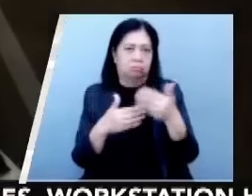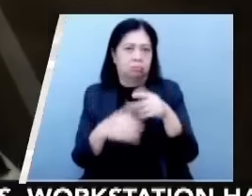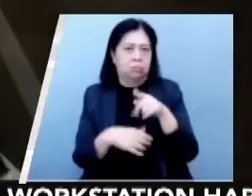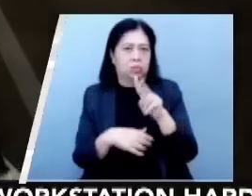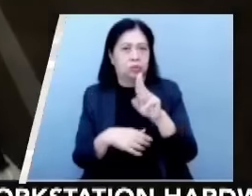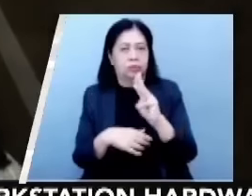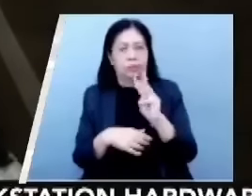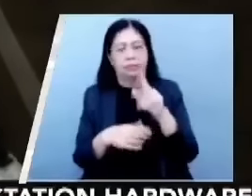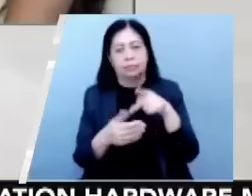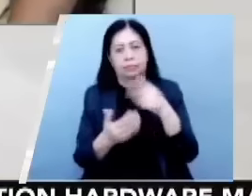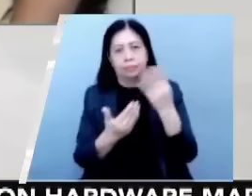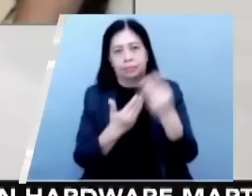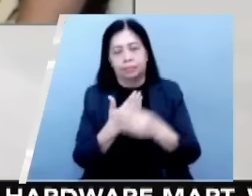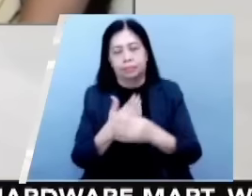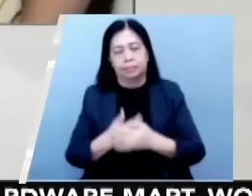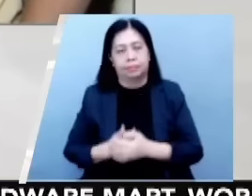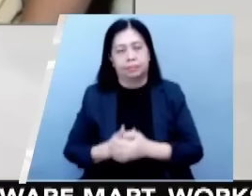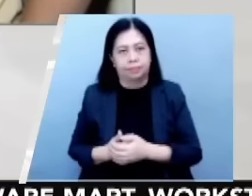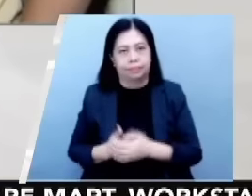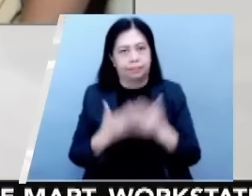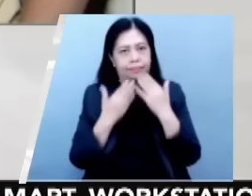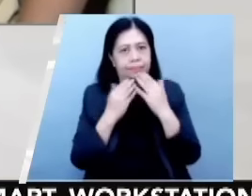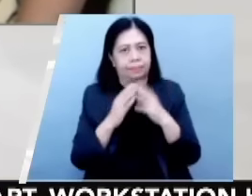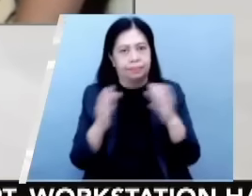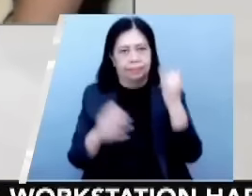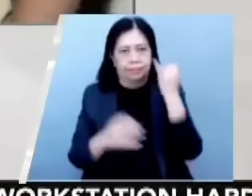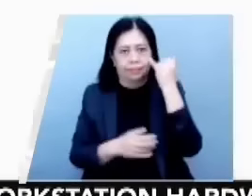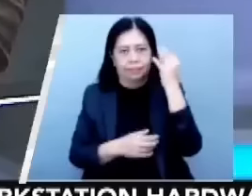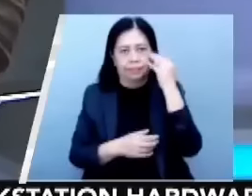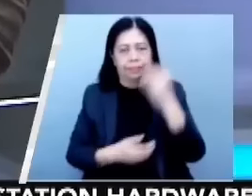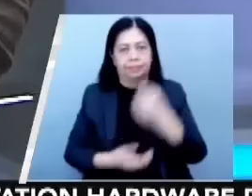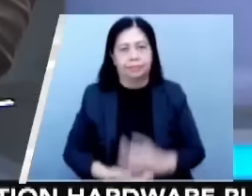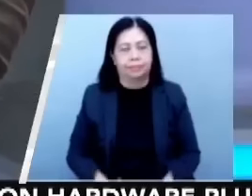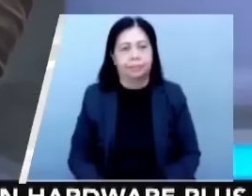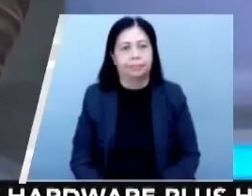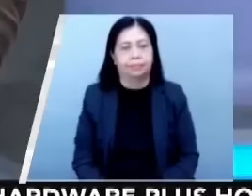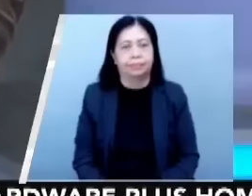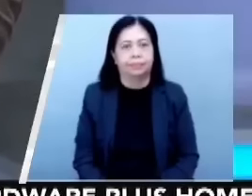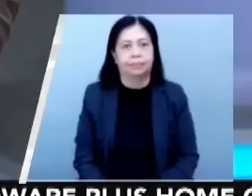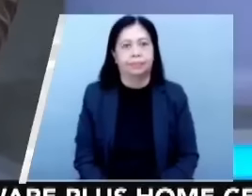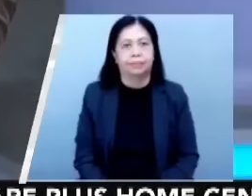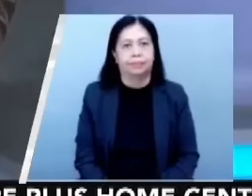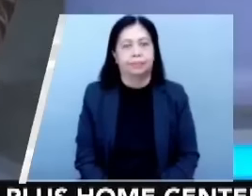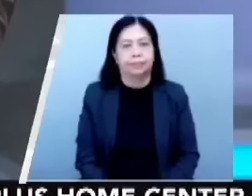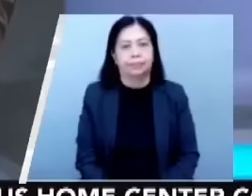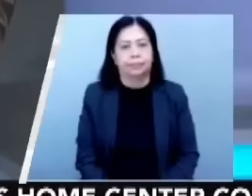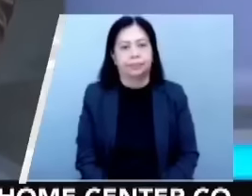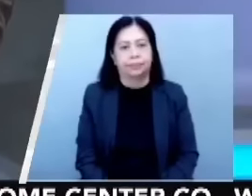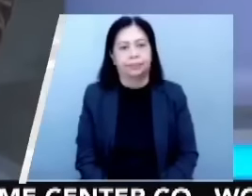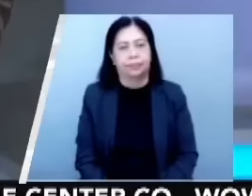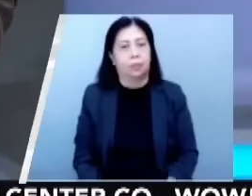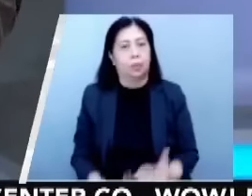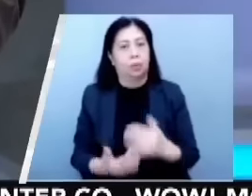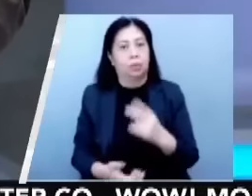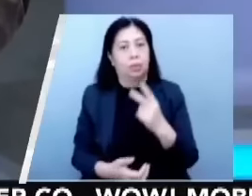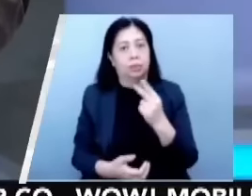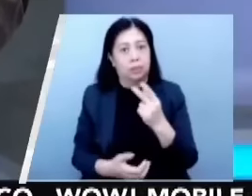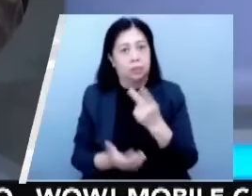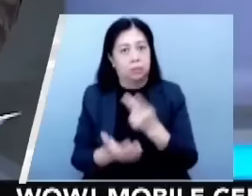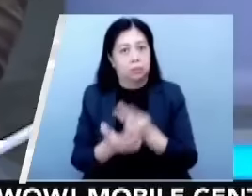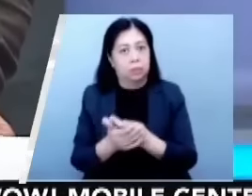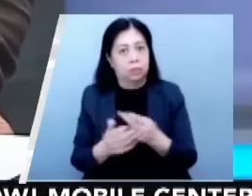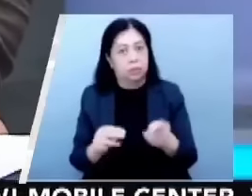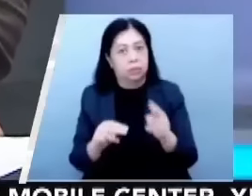Program. Vicky? Maraming salamat sa iyo, Joseph Morong. Halos 3 pisong taas presyo sa Pinoy